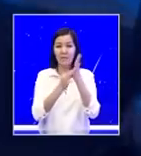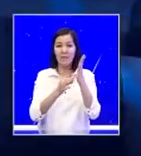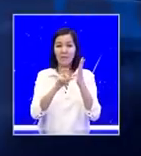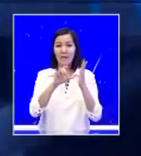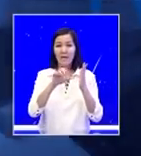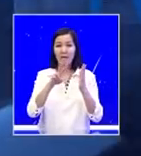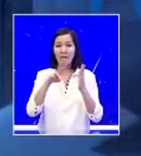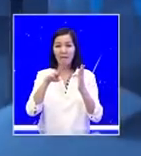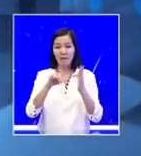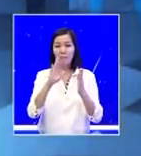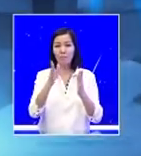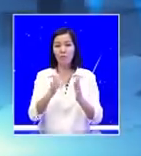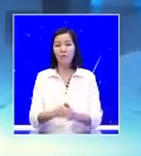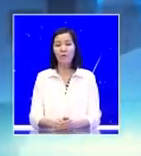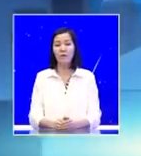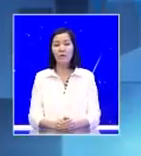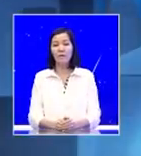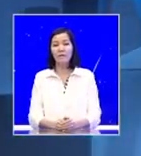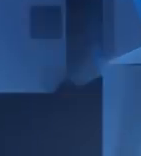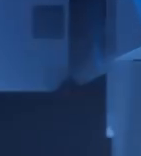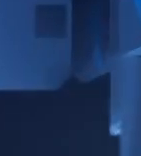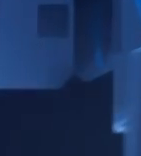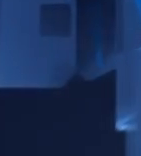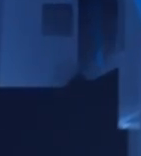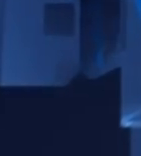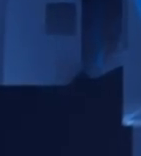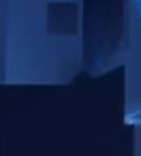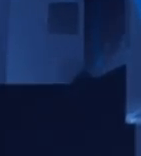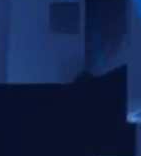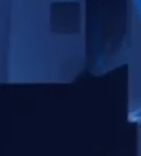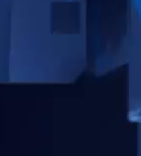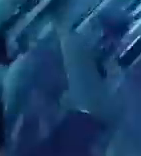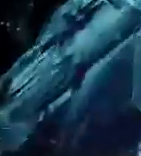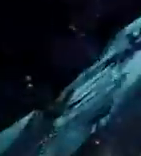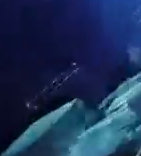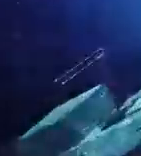Елдана Серікбайқызы, Абылай Құттықбай, Жетісу телеарнасы, Талдықорған.